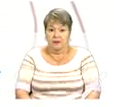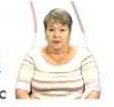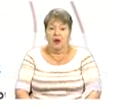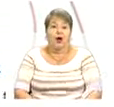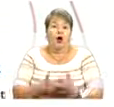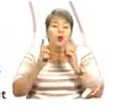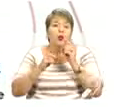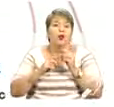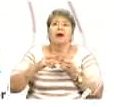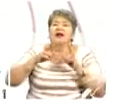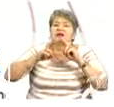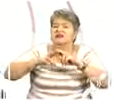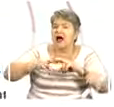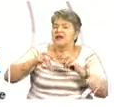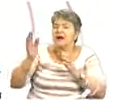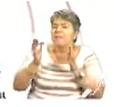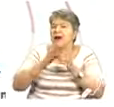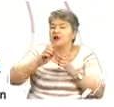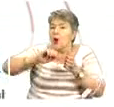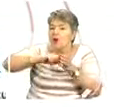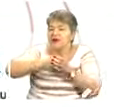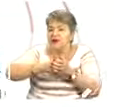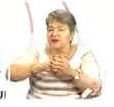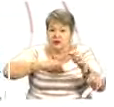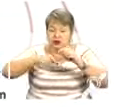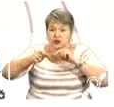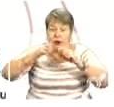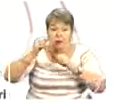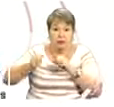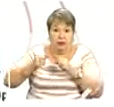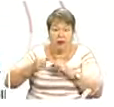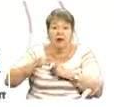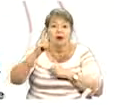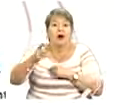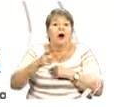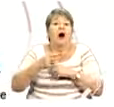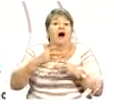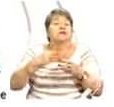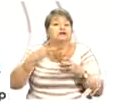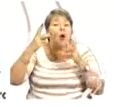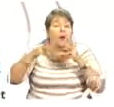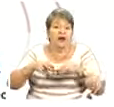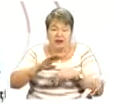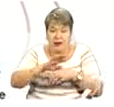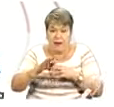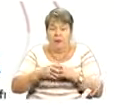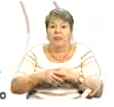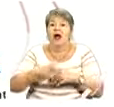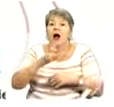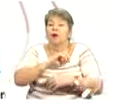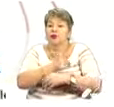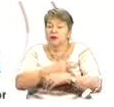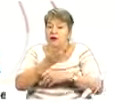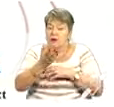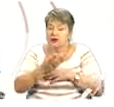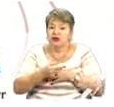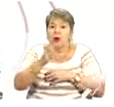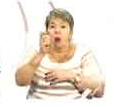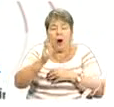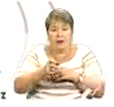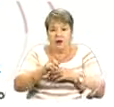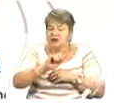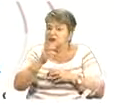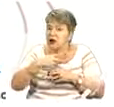Unele stații meteo au fost închise, iar traficul feroviar între Atena și Salonic a fost sistat. Autoritățile au cerut populației să